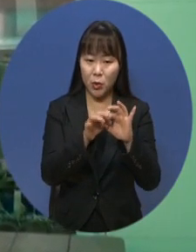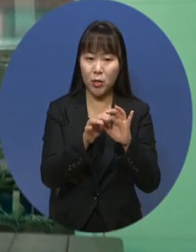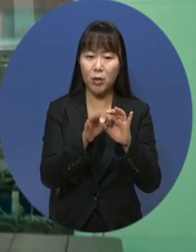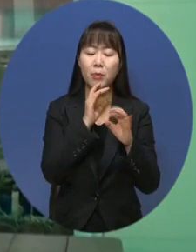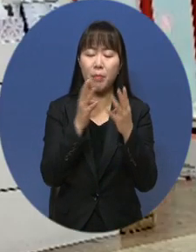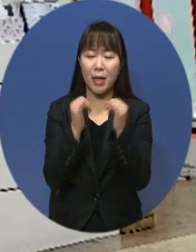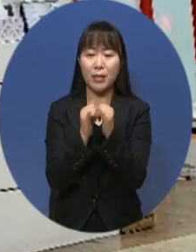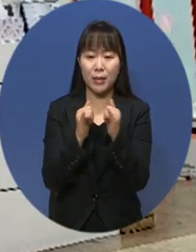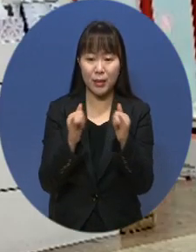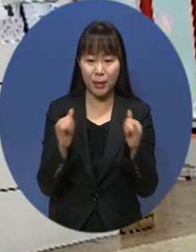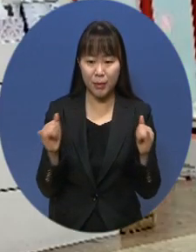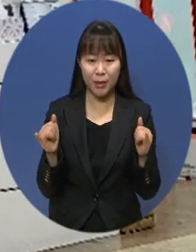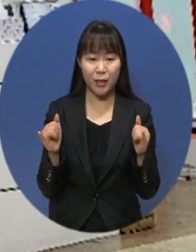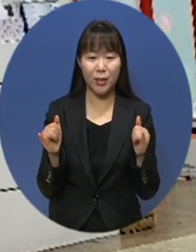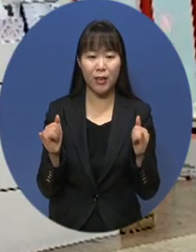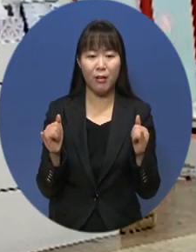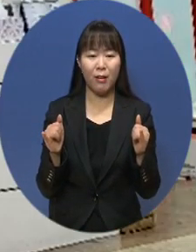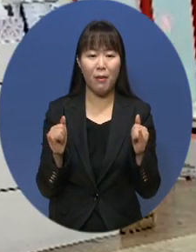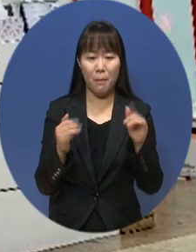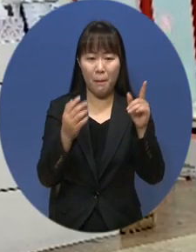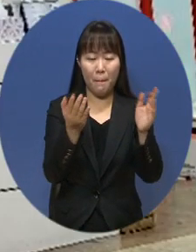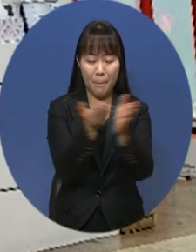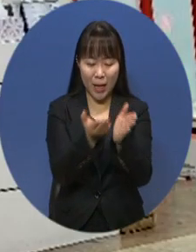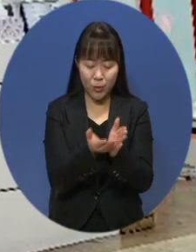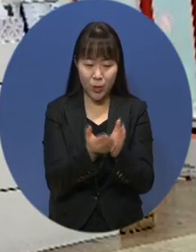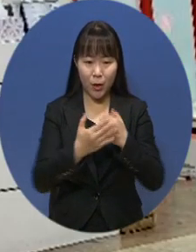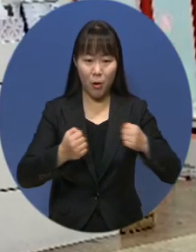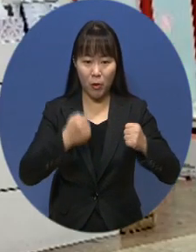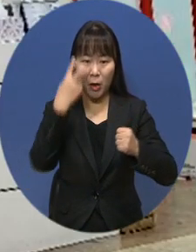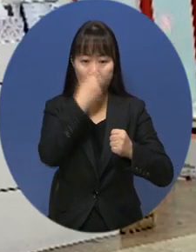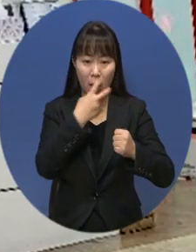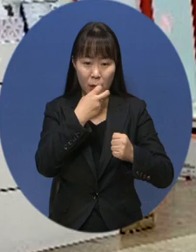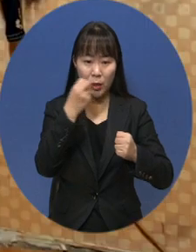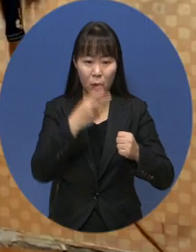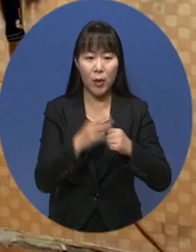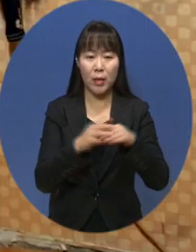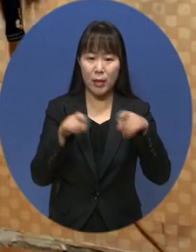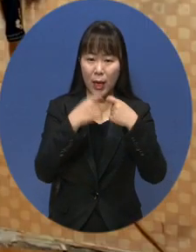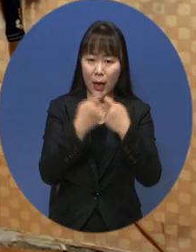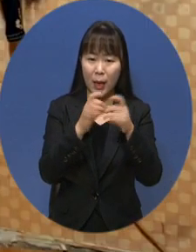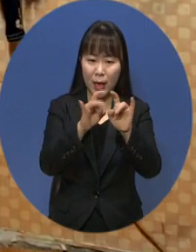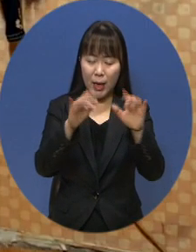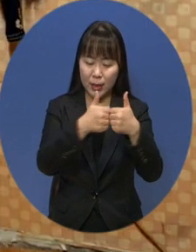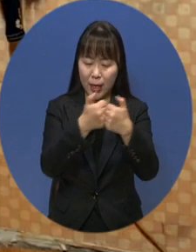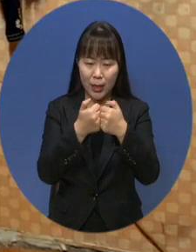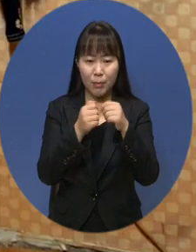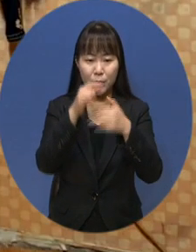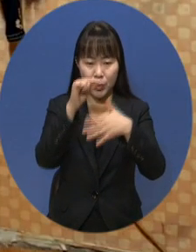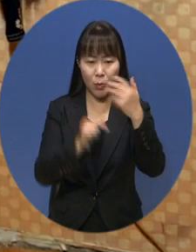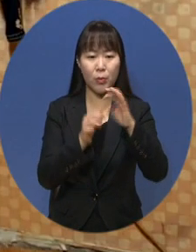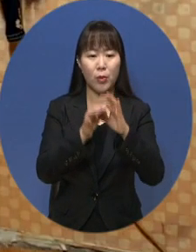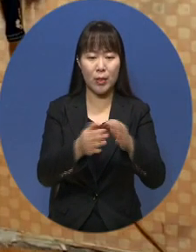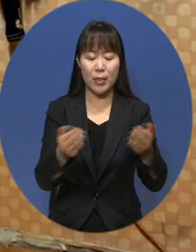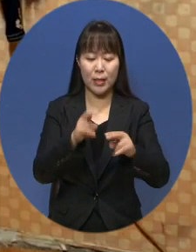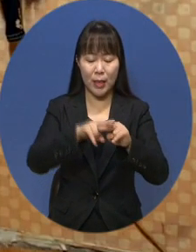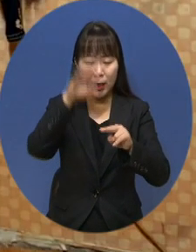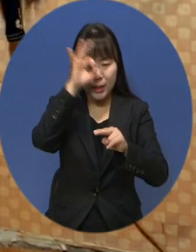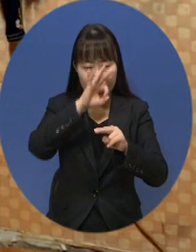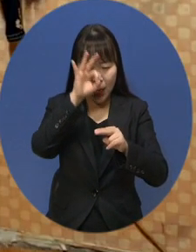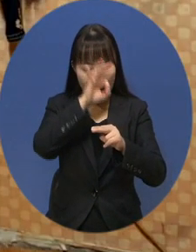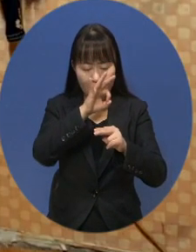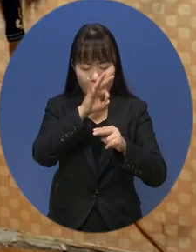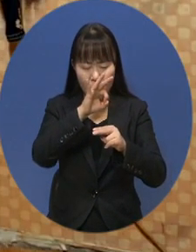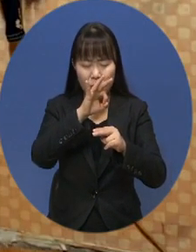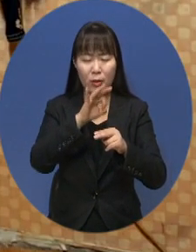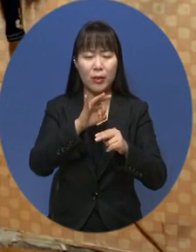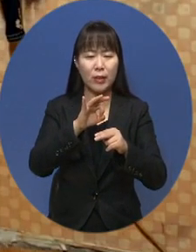통해 많은 대상자들이 맞춤형 건강관리와 개별 상담 등의 프로그램을 통해 일자리를 찾아